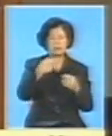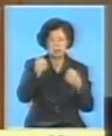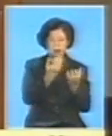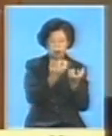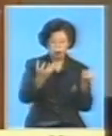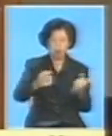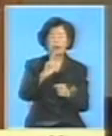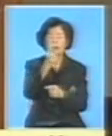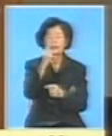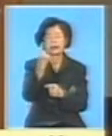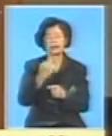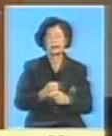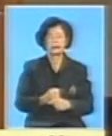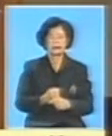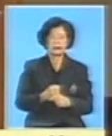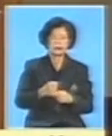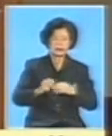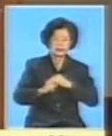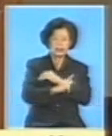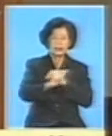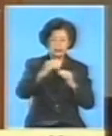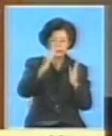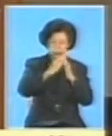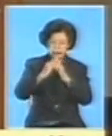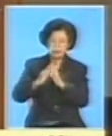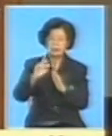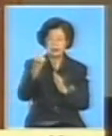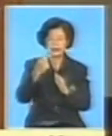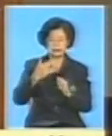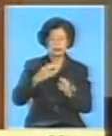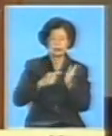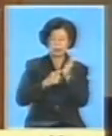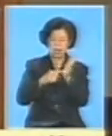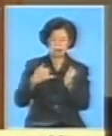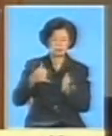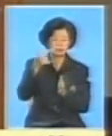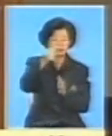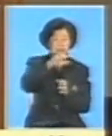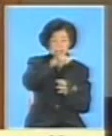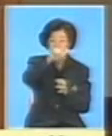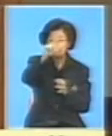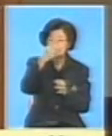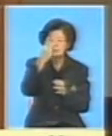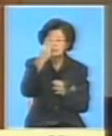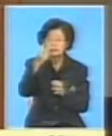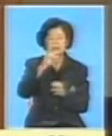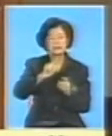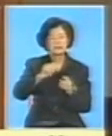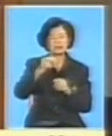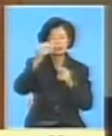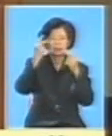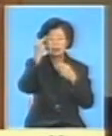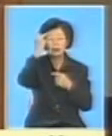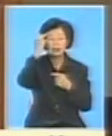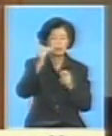ครับเพราะนั้นเรื่องเขตเมืองใหม่เนี่ยเรายกตัวอย่างเราเคยไปดูงานหลายๆประเทศมาแล้วเช่นเกาหลีบ้างอะไรบ้างผมดูแล้วไอ้เมื